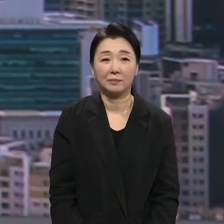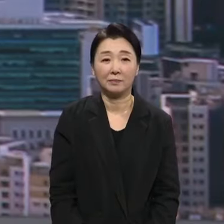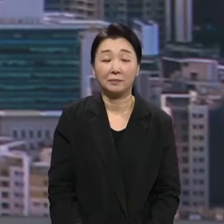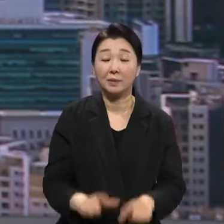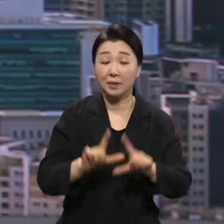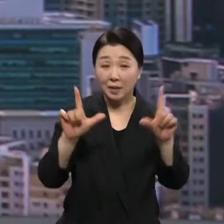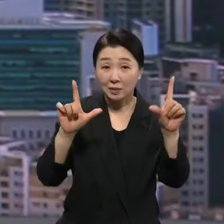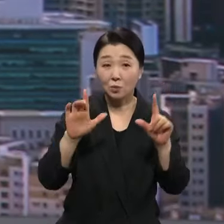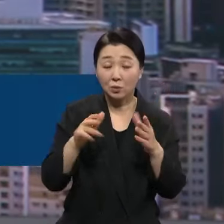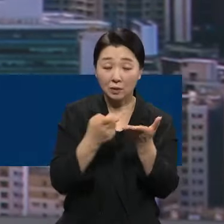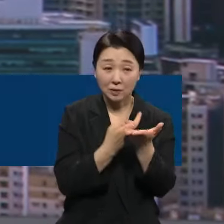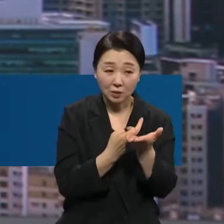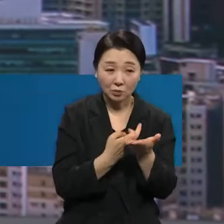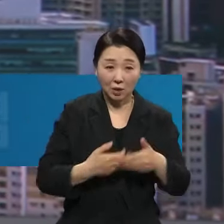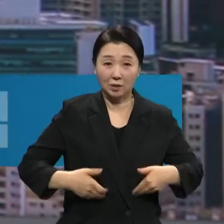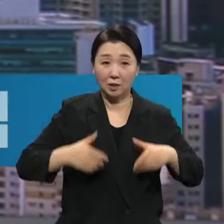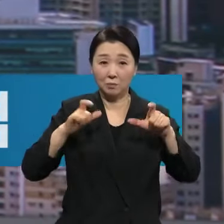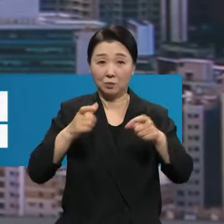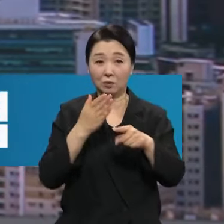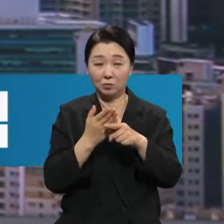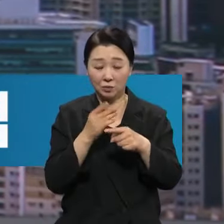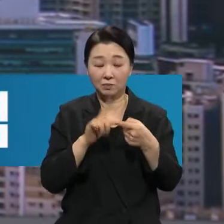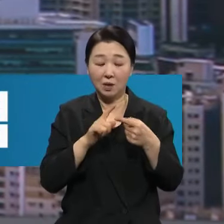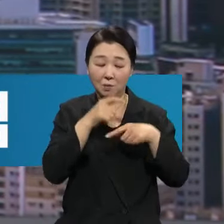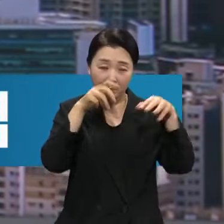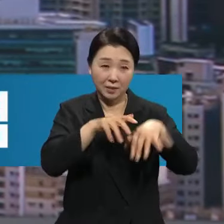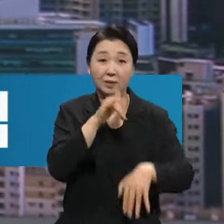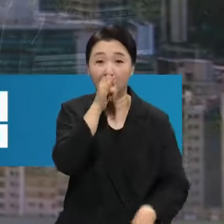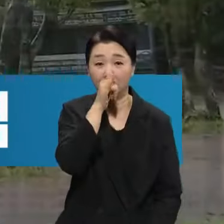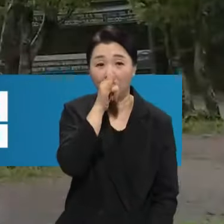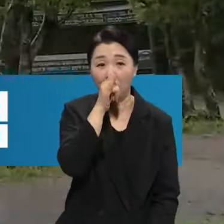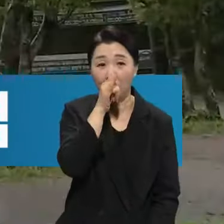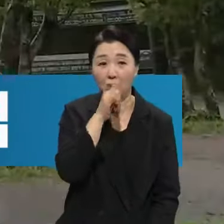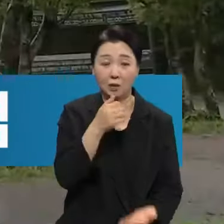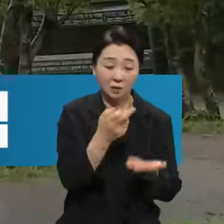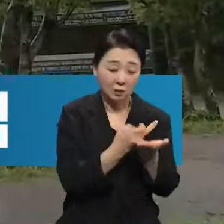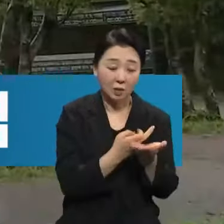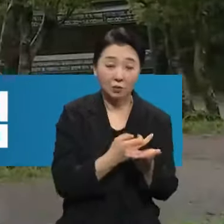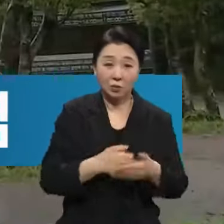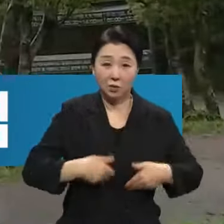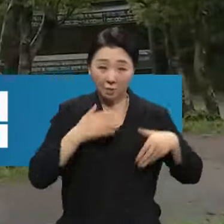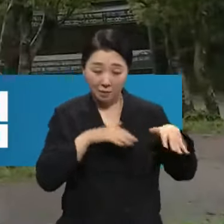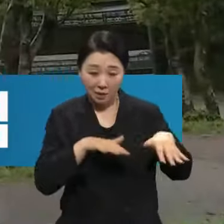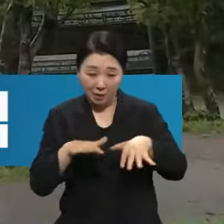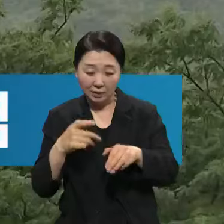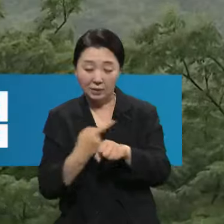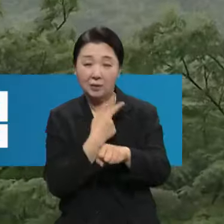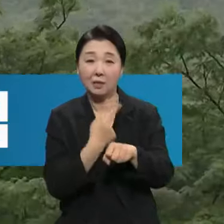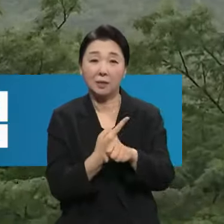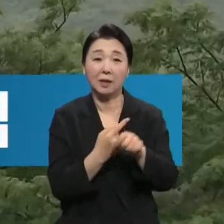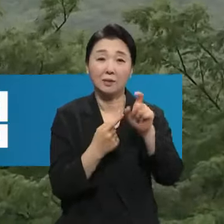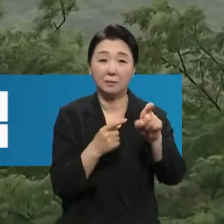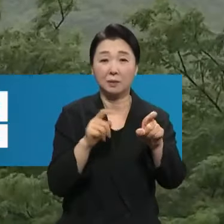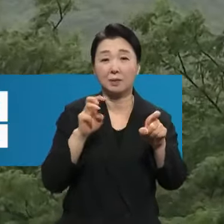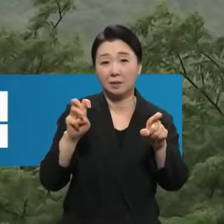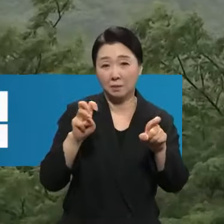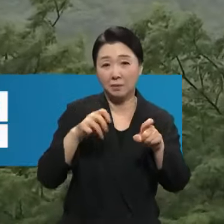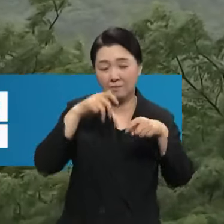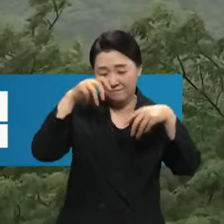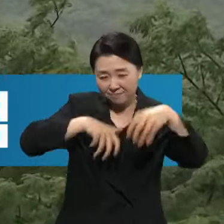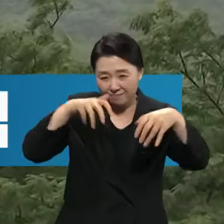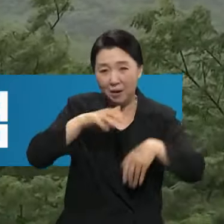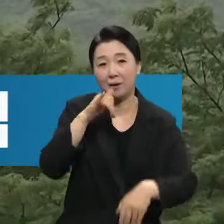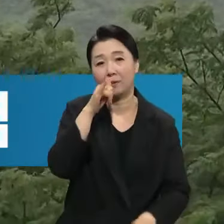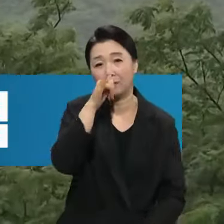날씨입니다. 오늘은 제주와 남부 지역을 중심으로 장맛비가 내리겠습니다. 특히 제주와 남해안은 시간당 10에서 30mm의